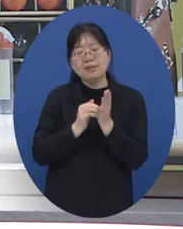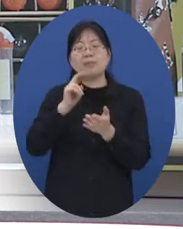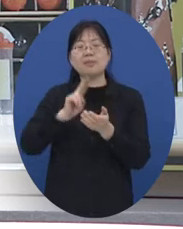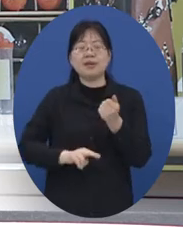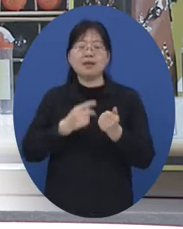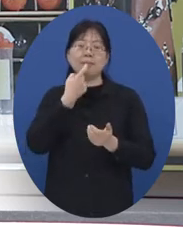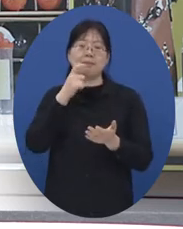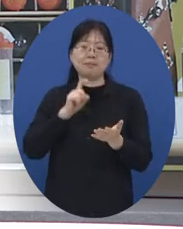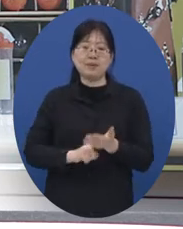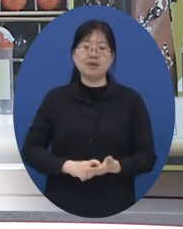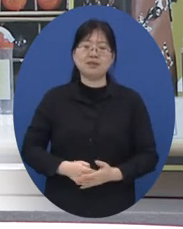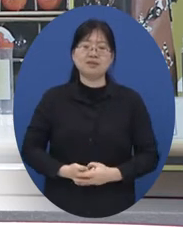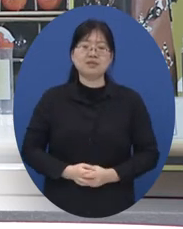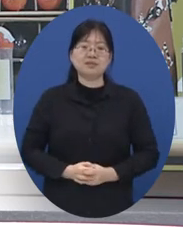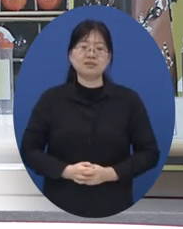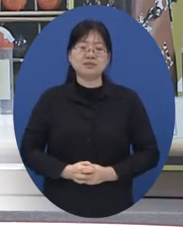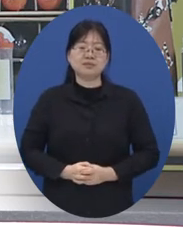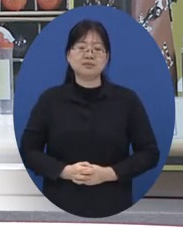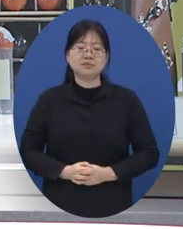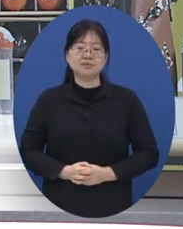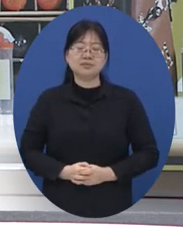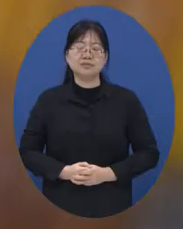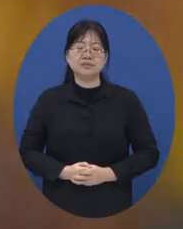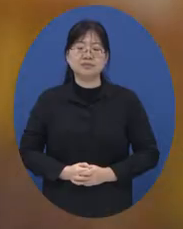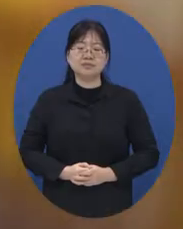팔려나갔습니다. 보도에 한선지 기자입니다.